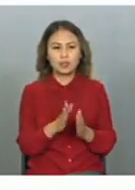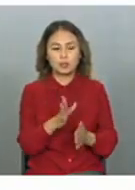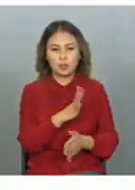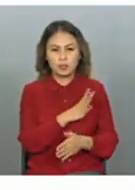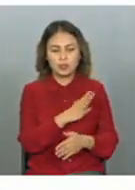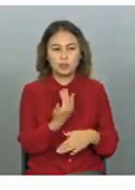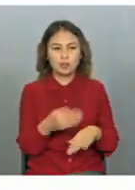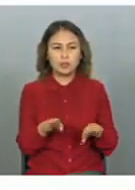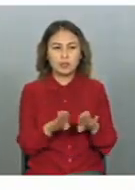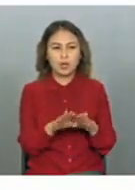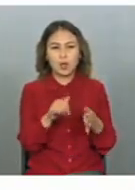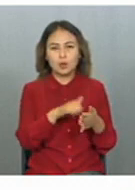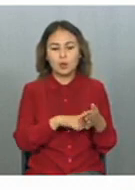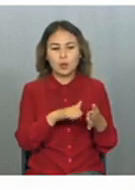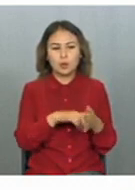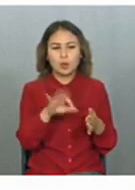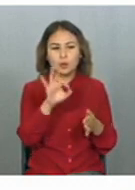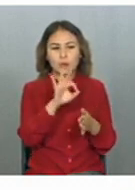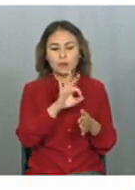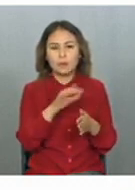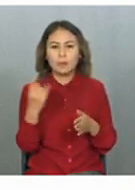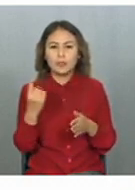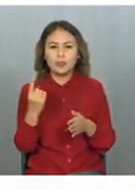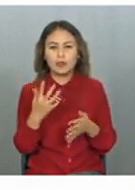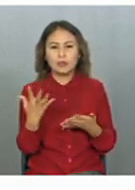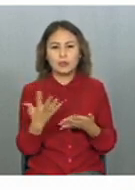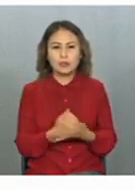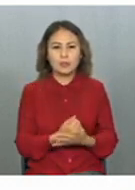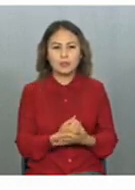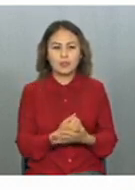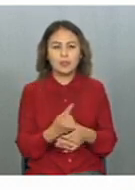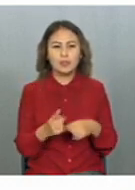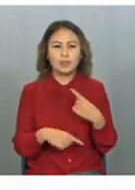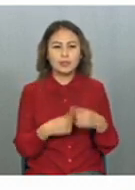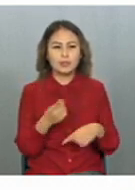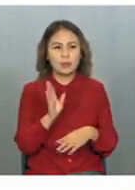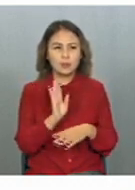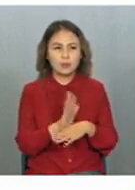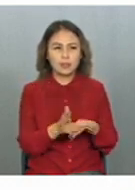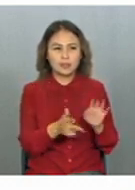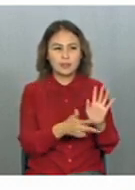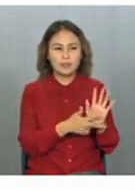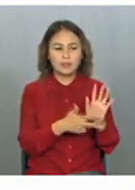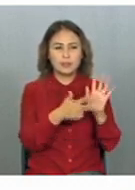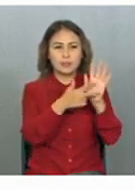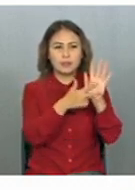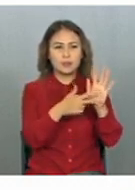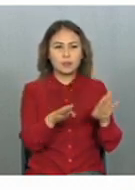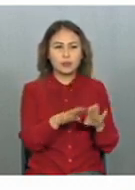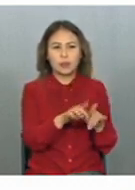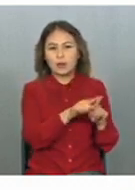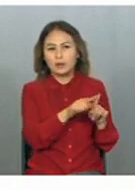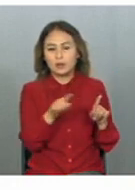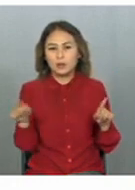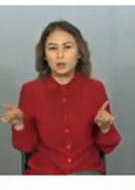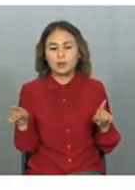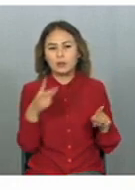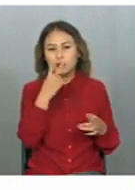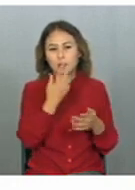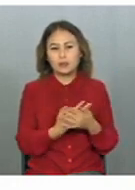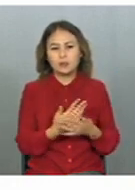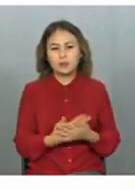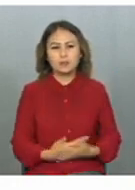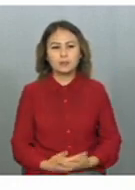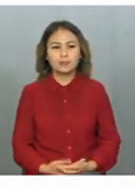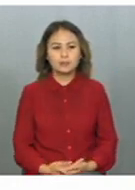Себебі 0 мен 1'дің арасында біз оны таптық. Келесі тапсырма. 8'ден 8 бөлшегін координаттық сәуледе